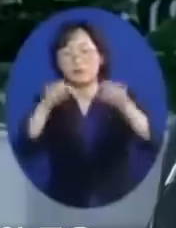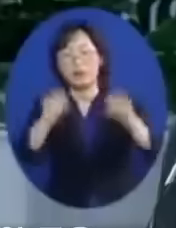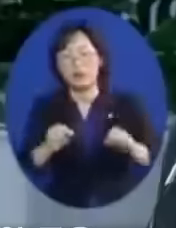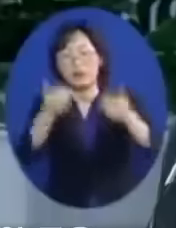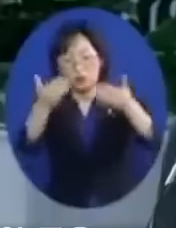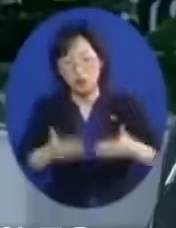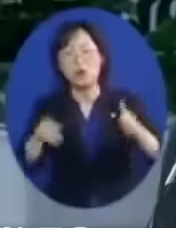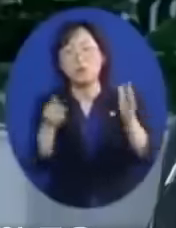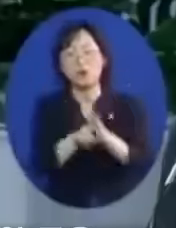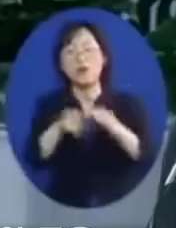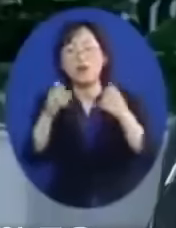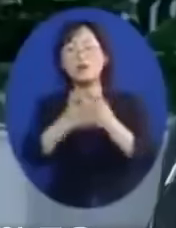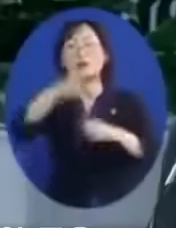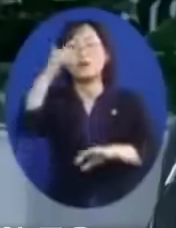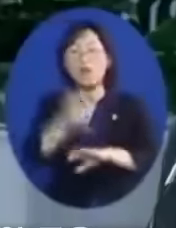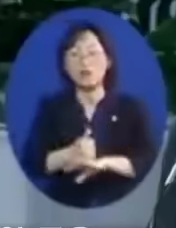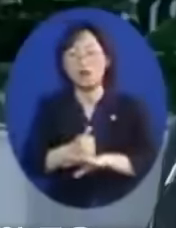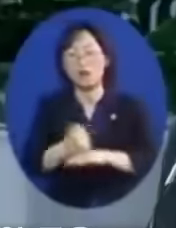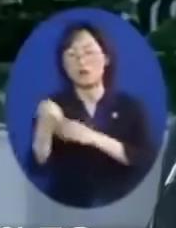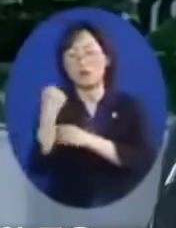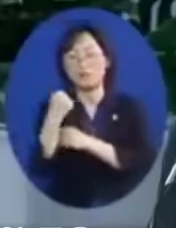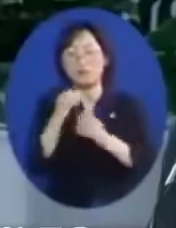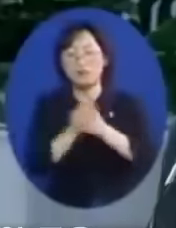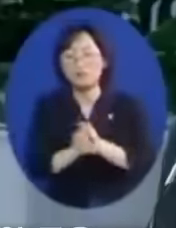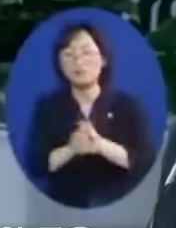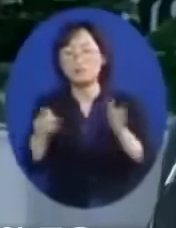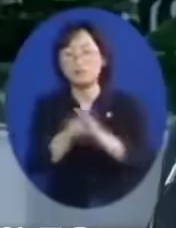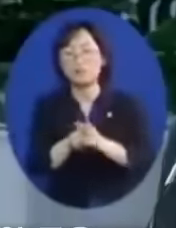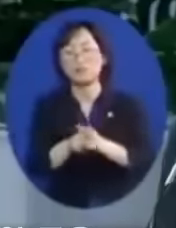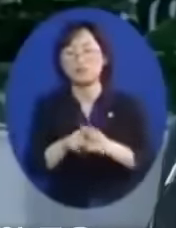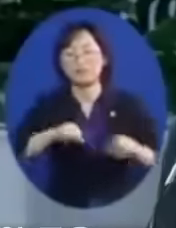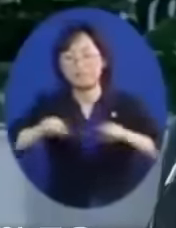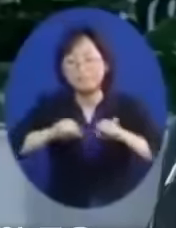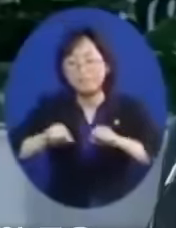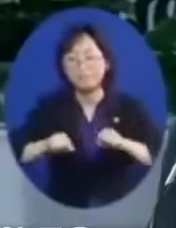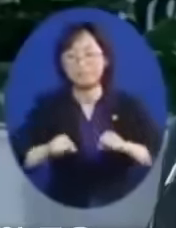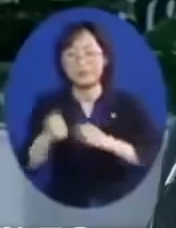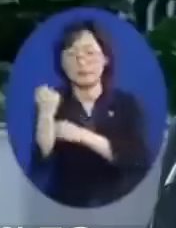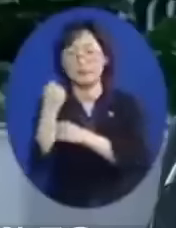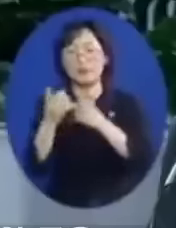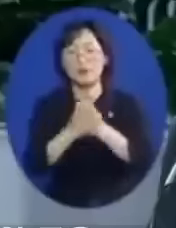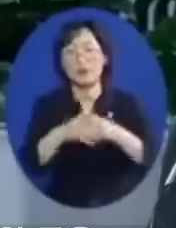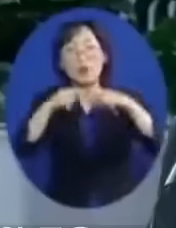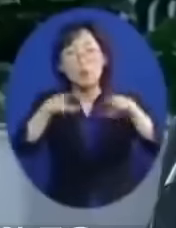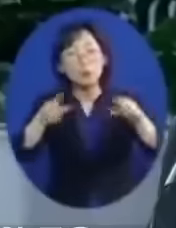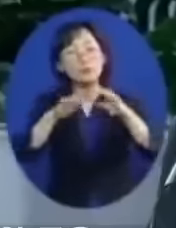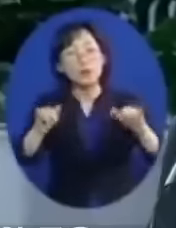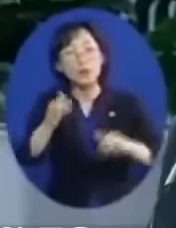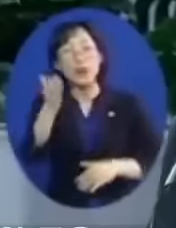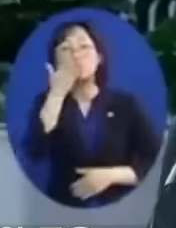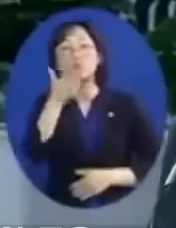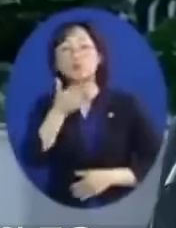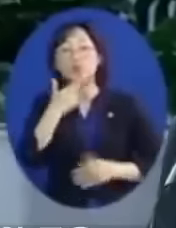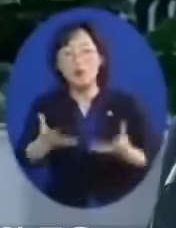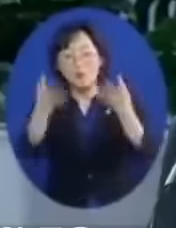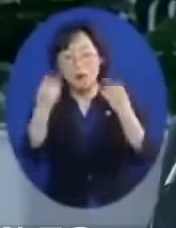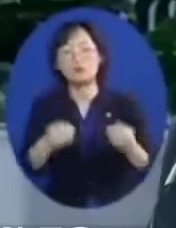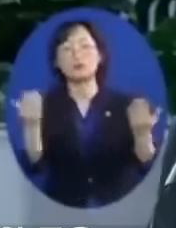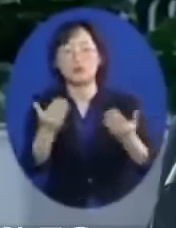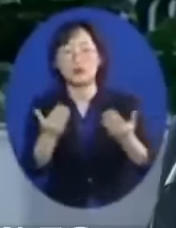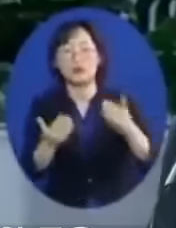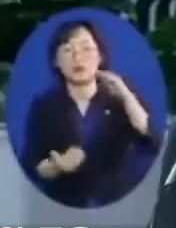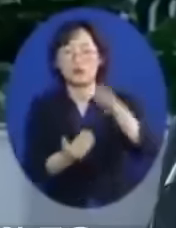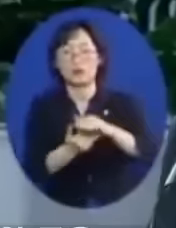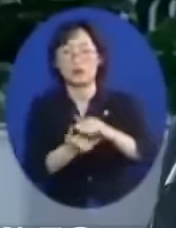그는 굉장한 기도의 힘이 생기고 믿음이 생기고 활력이 생겨서 보통 사람이 할 수 없는 수많은 일을 중국에서 한